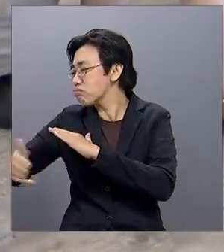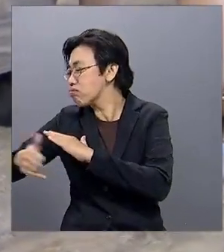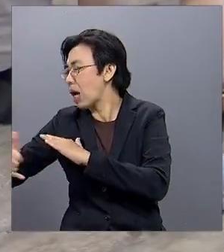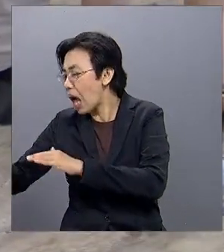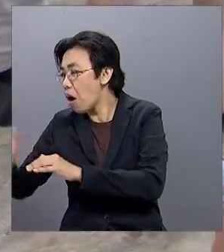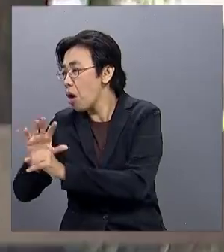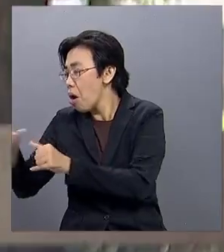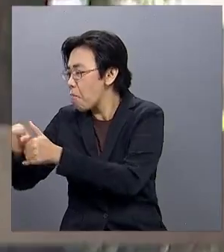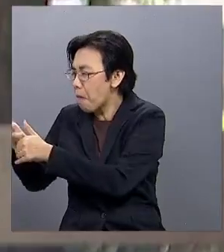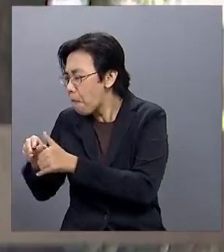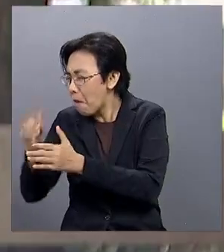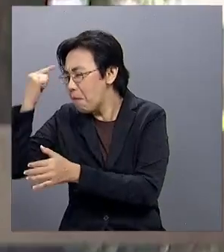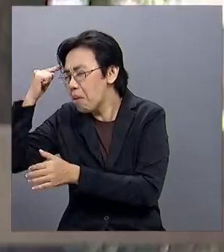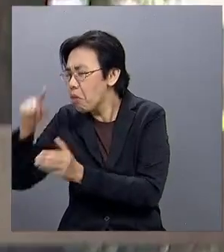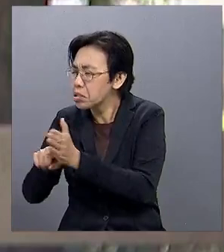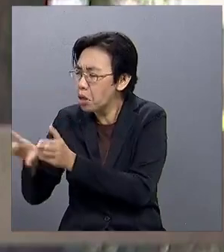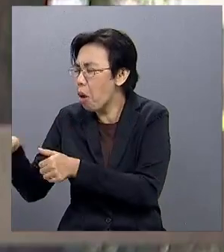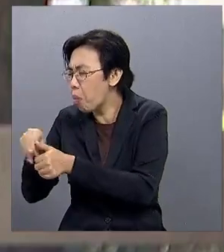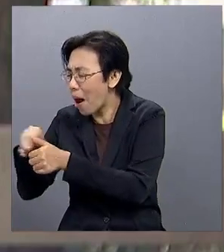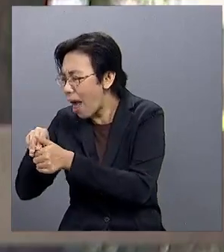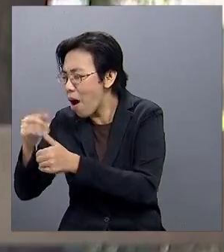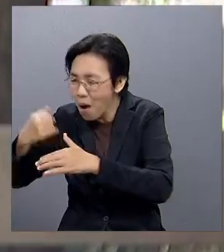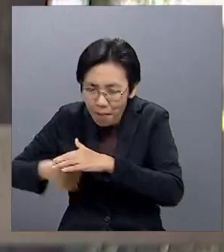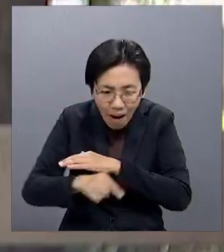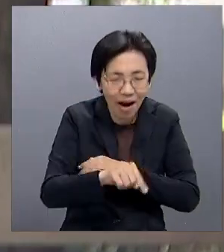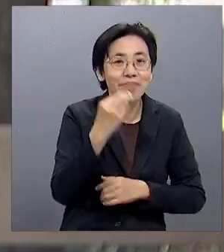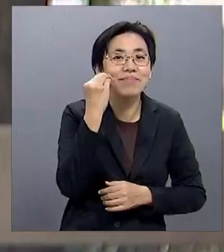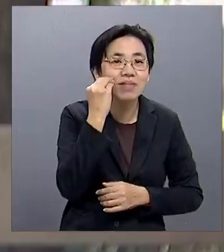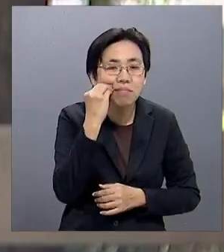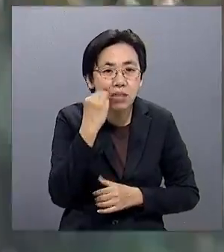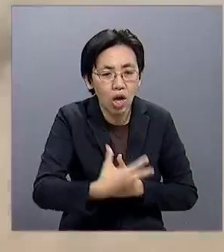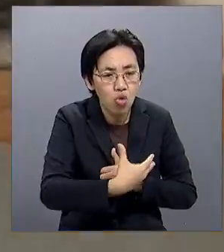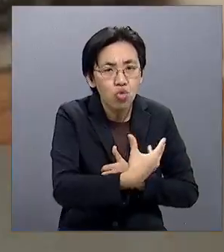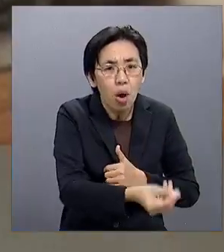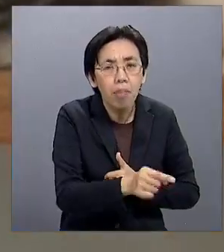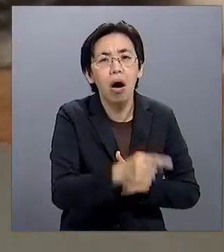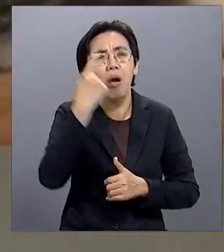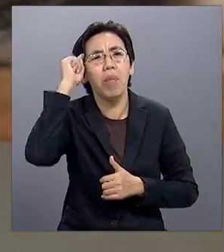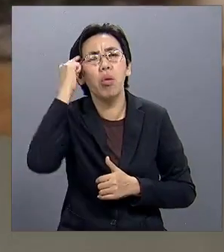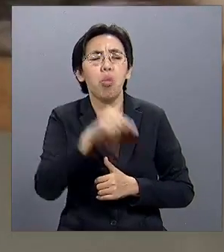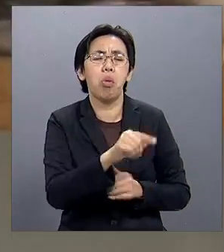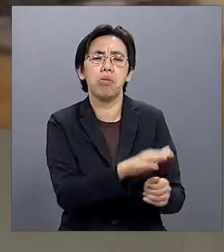านนะครับแล้วมันก็ไม่รู้เรื่องรู้ราวนะครับน่าสงสาร